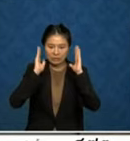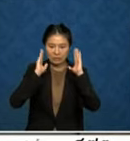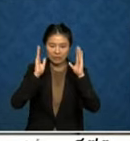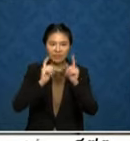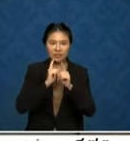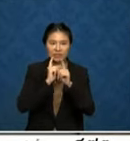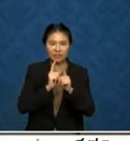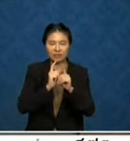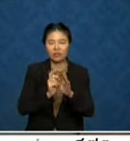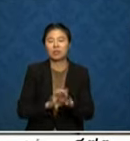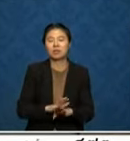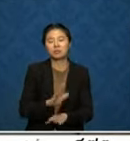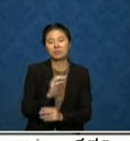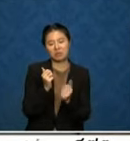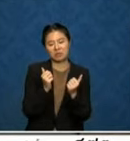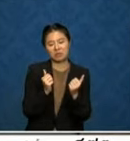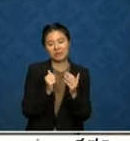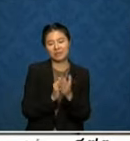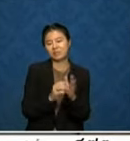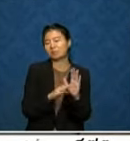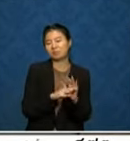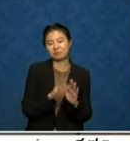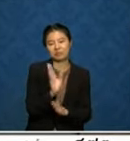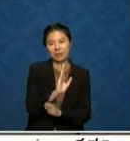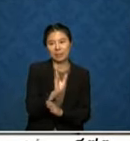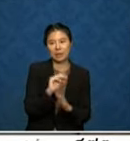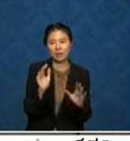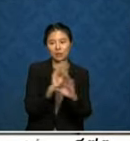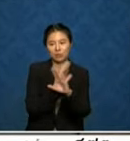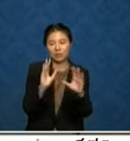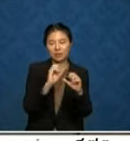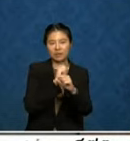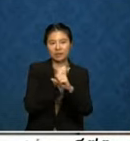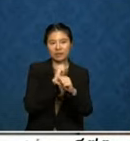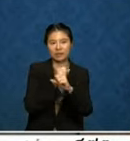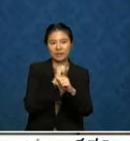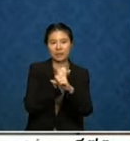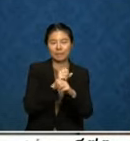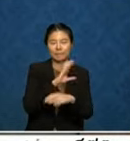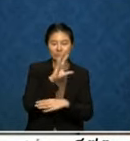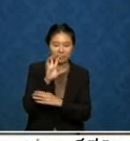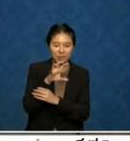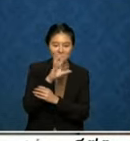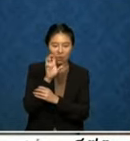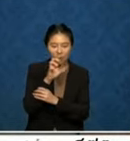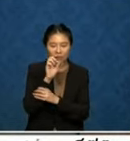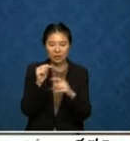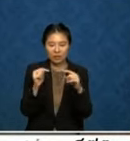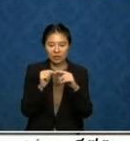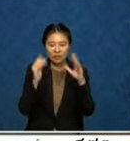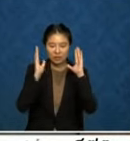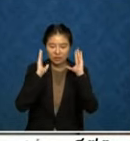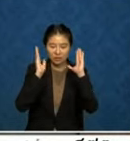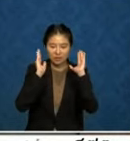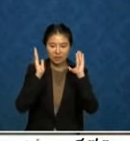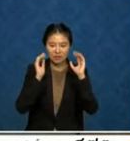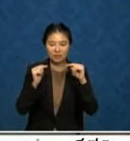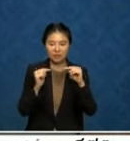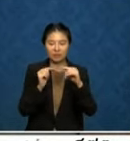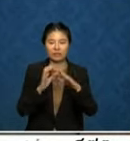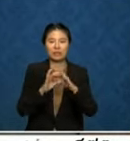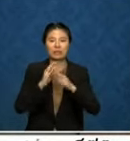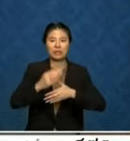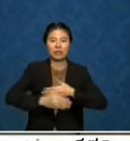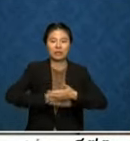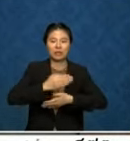ล้วอย่าได้หาประโยชน์หาความร่ำรวยมากขึ้นจากการไปเป็นพรีเซนเตอร์หรือการไปเป็นเอเย่นข